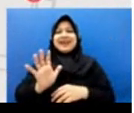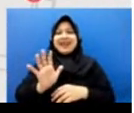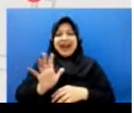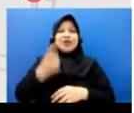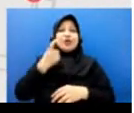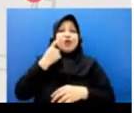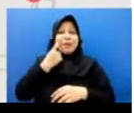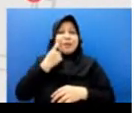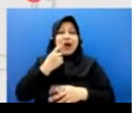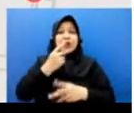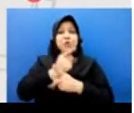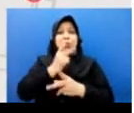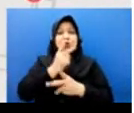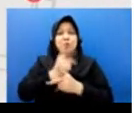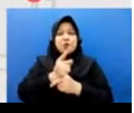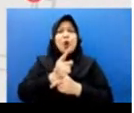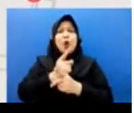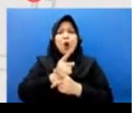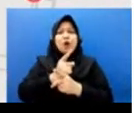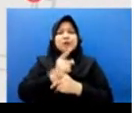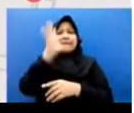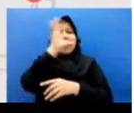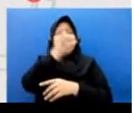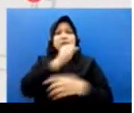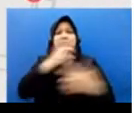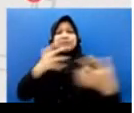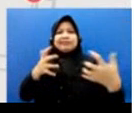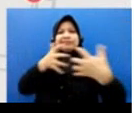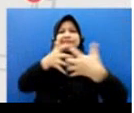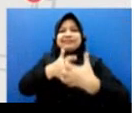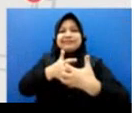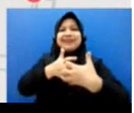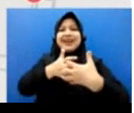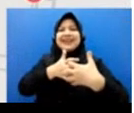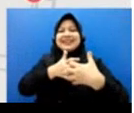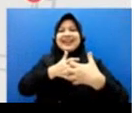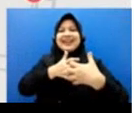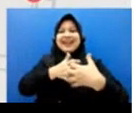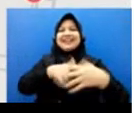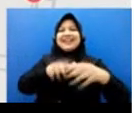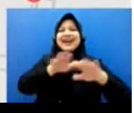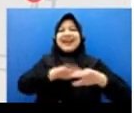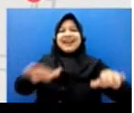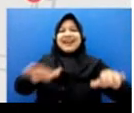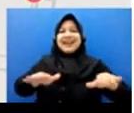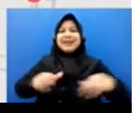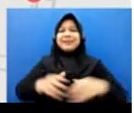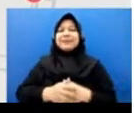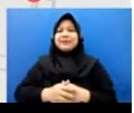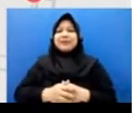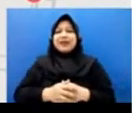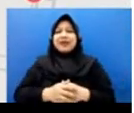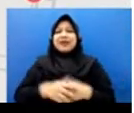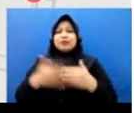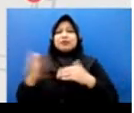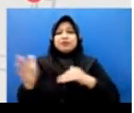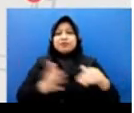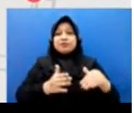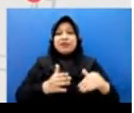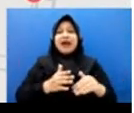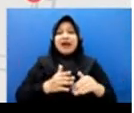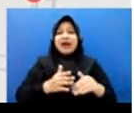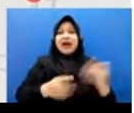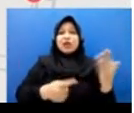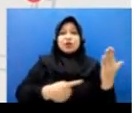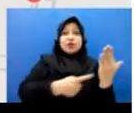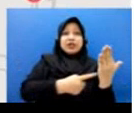bahwa itu yang harus dilakukan. Kemudian segala sesuatu jangan paksakan teknologinya untuk mengikuti keamanan,